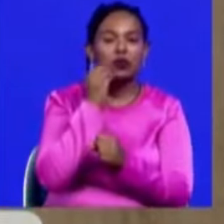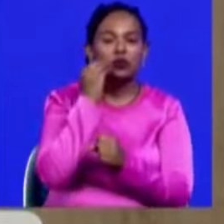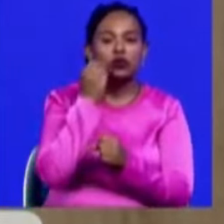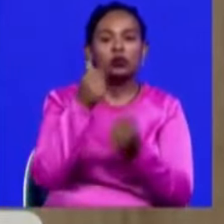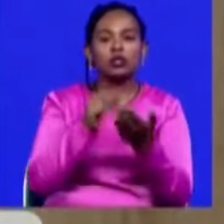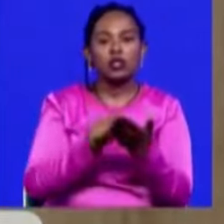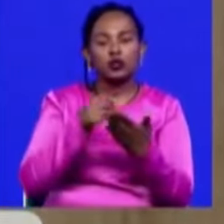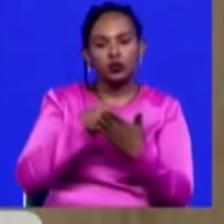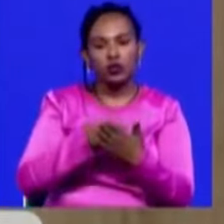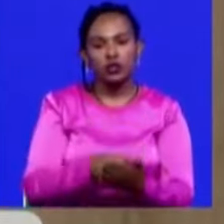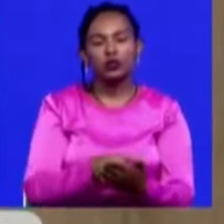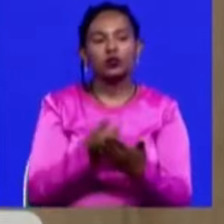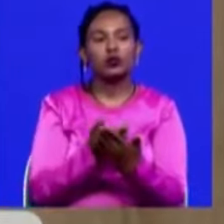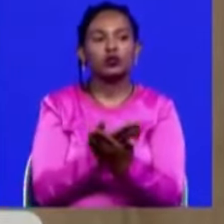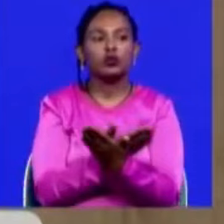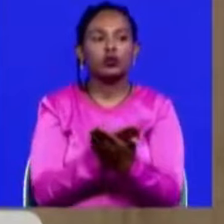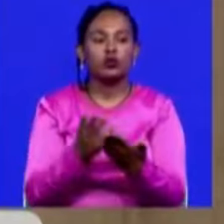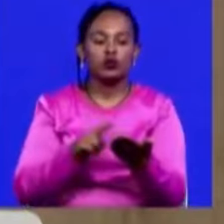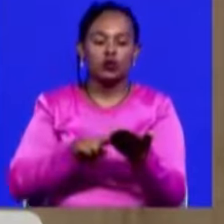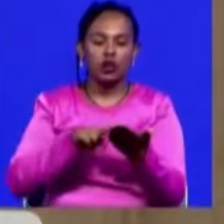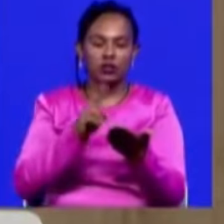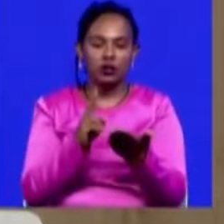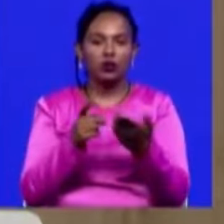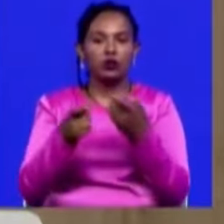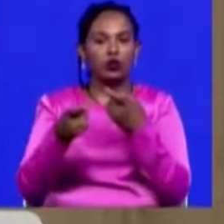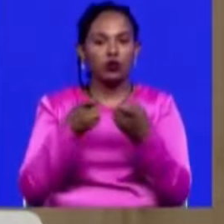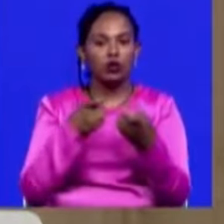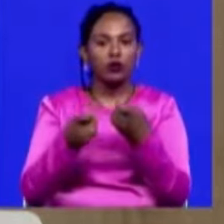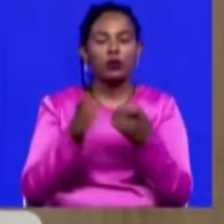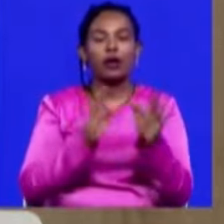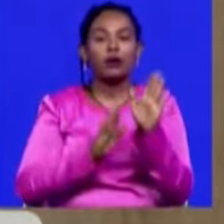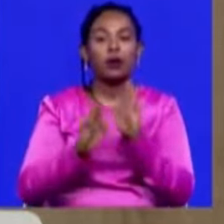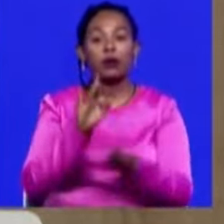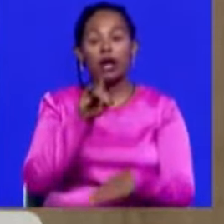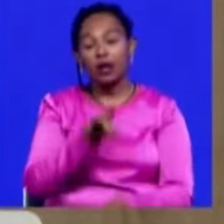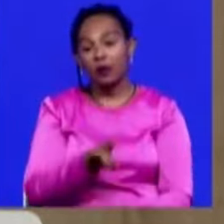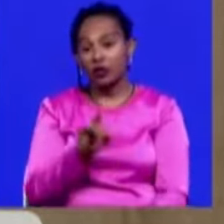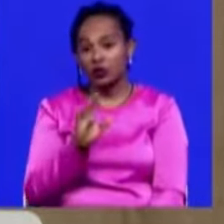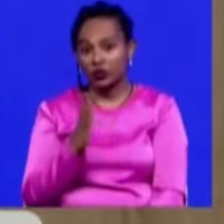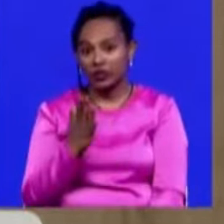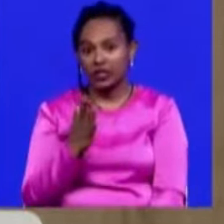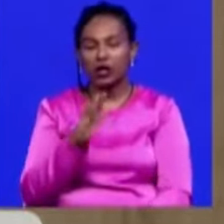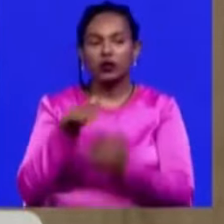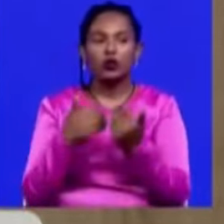ሲያጸድቁ እነዚህን ጉዳዮች አይተው ተቆጣጥረው መገምገም ያለባቸው ይመስለኛል። ሁሉም